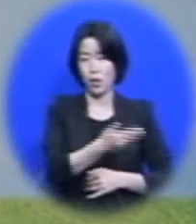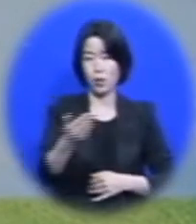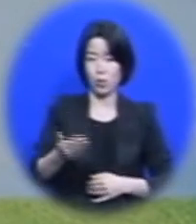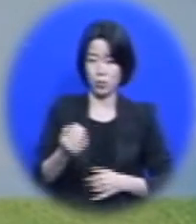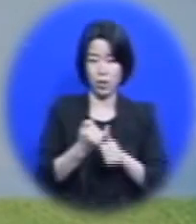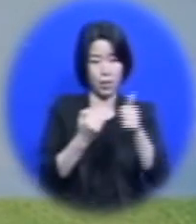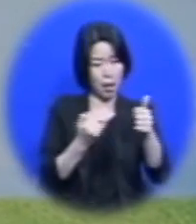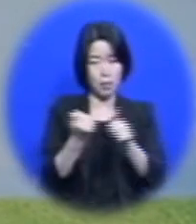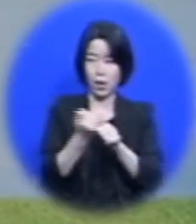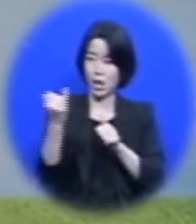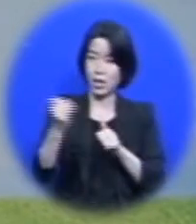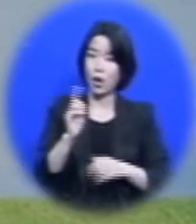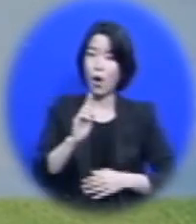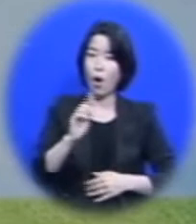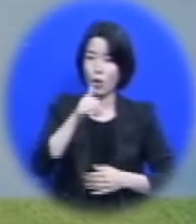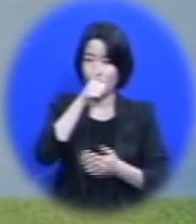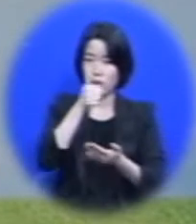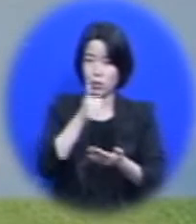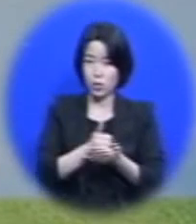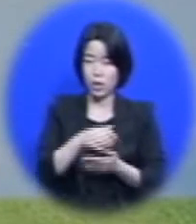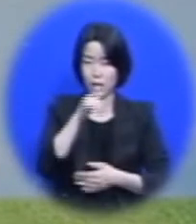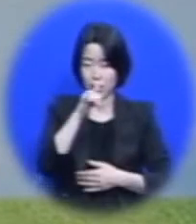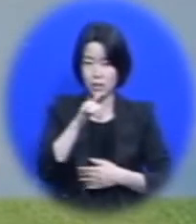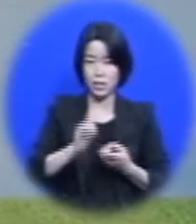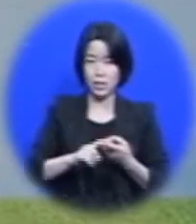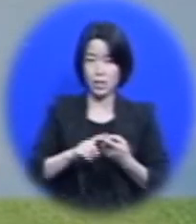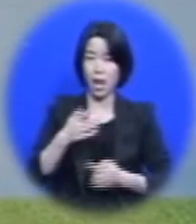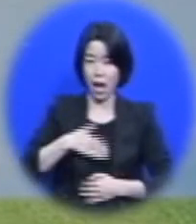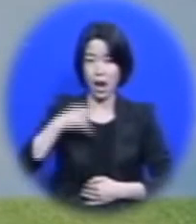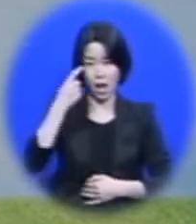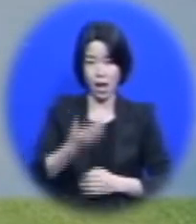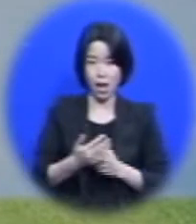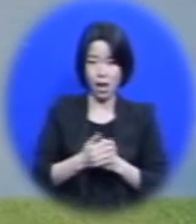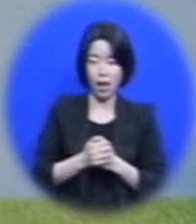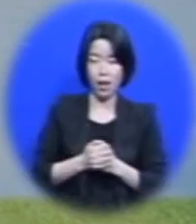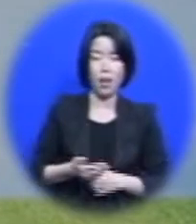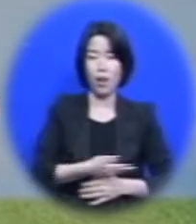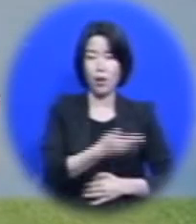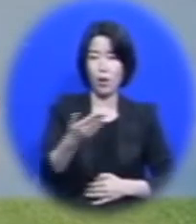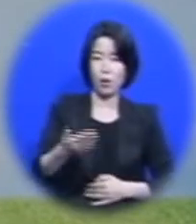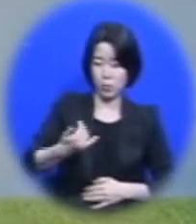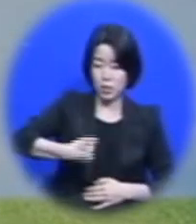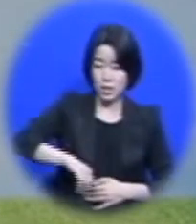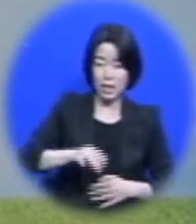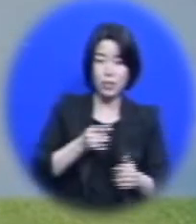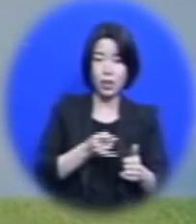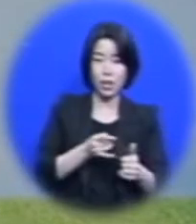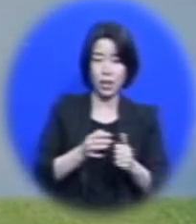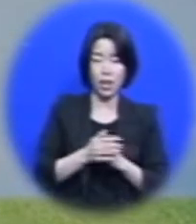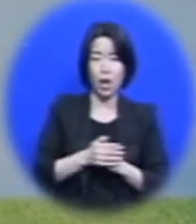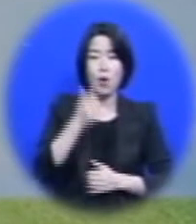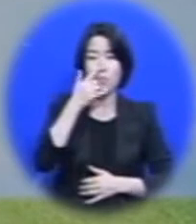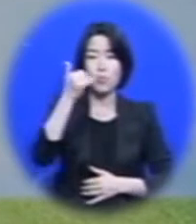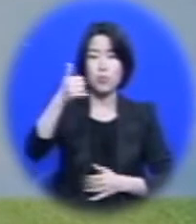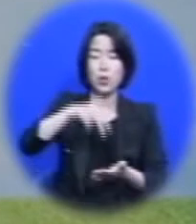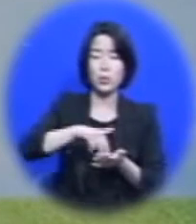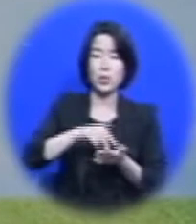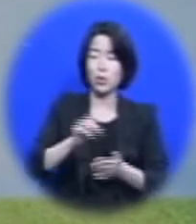아내에게 어떤 죄를 지었는지는 아시나요? 여러분은 여러분의 자녀들에게 부모로서 어떤